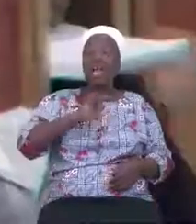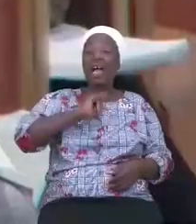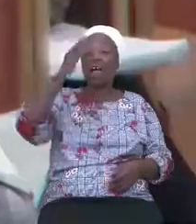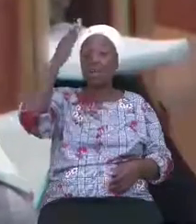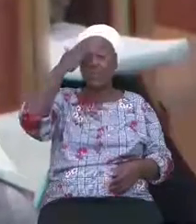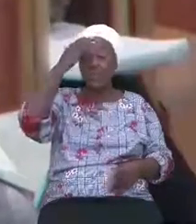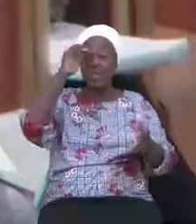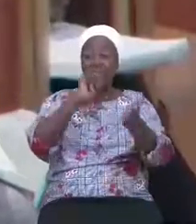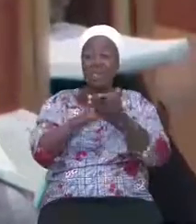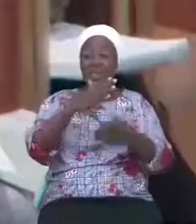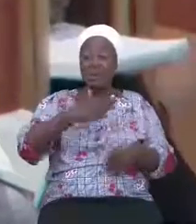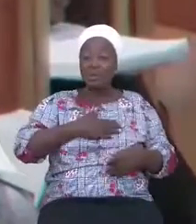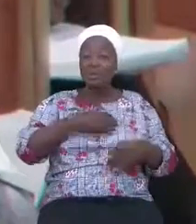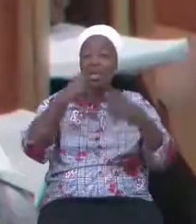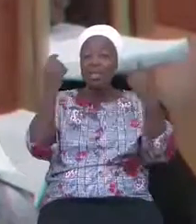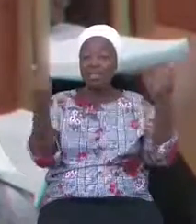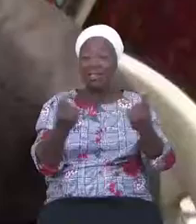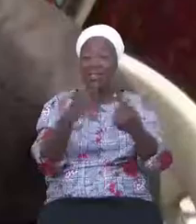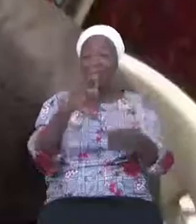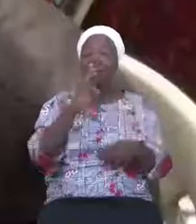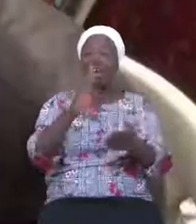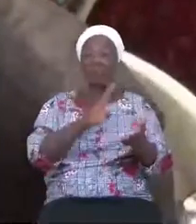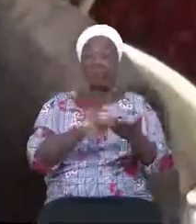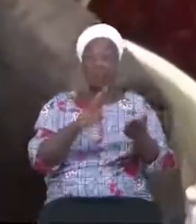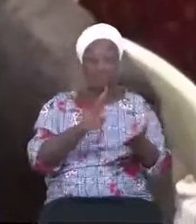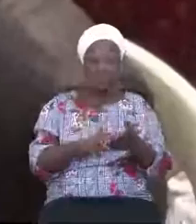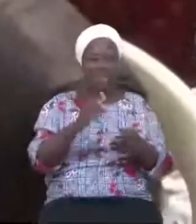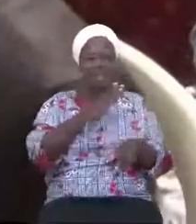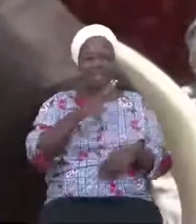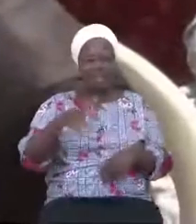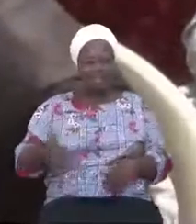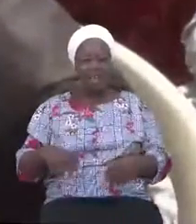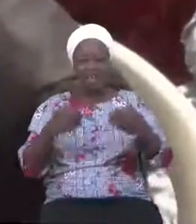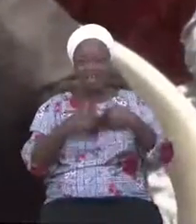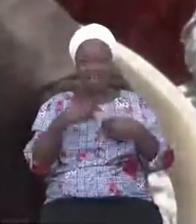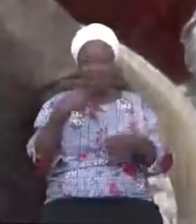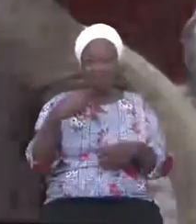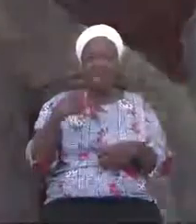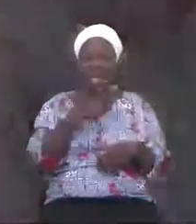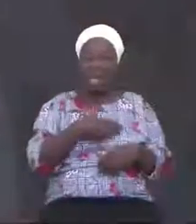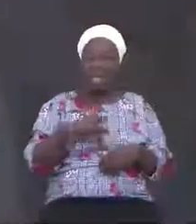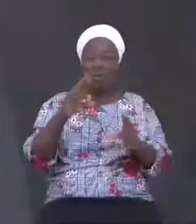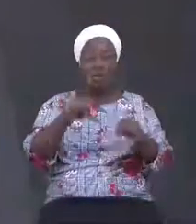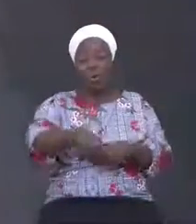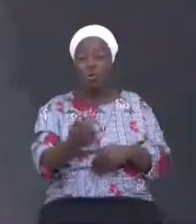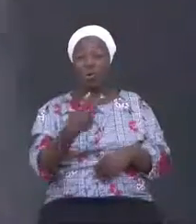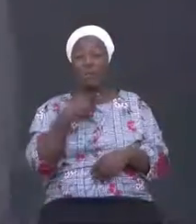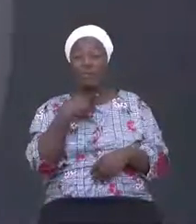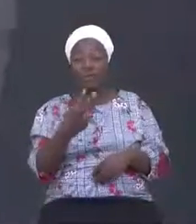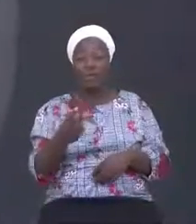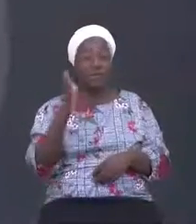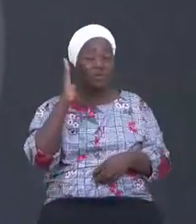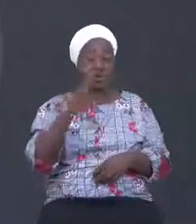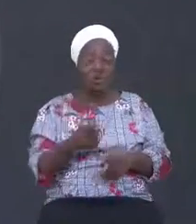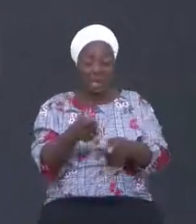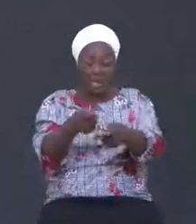que mes péchés sont pardonnés. Christ a parlé et aucune autre voix ne